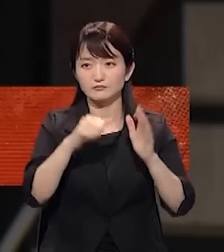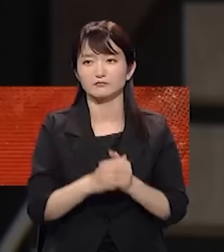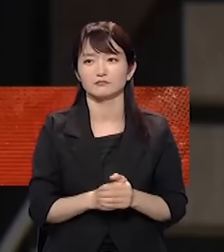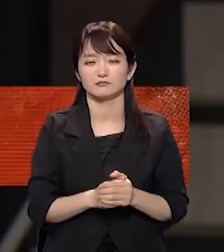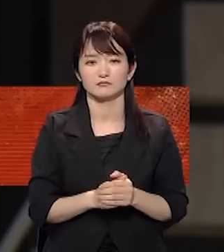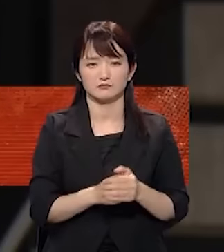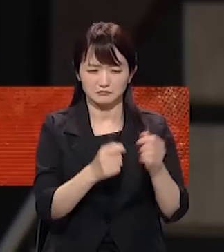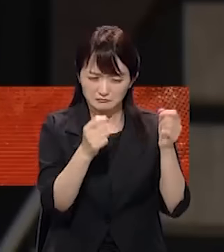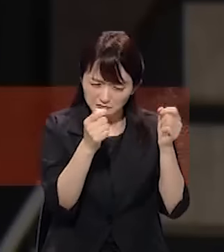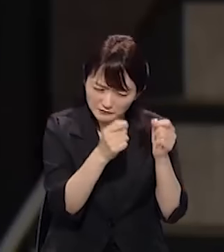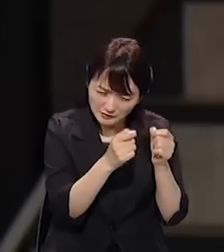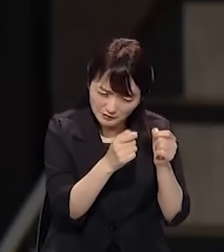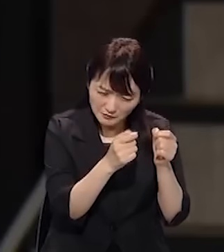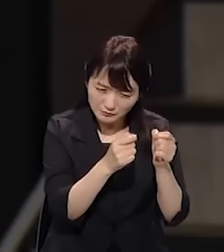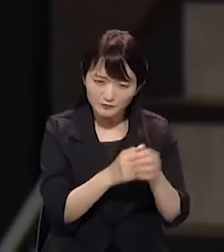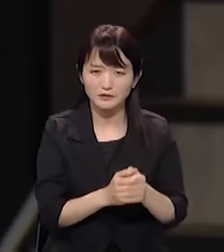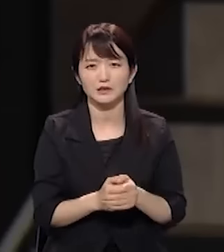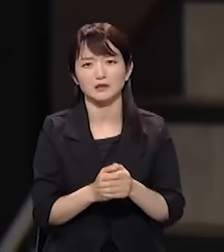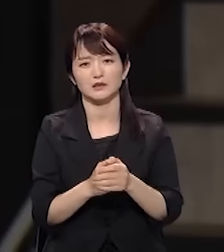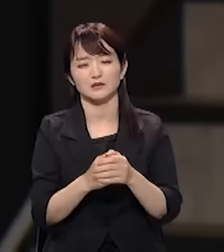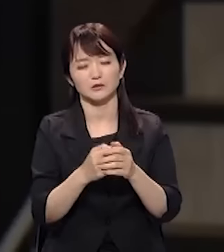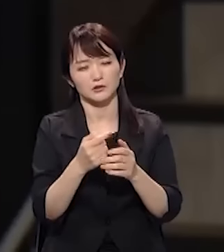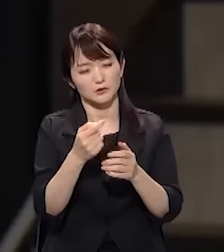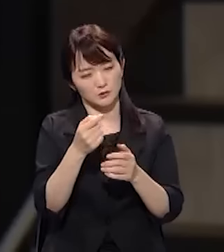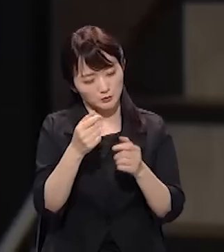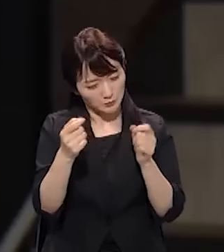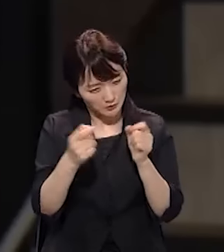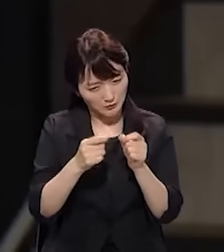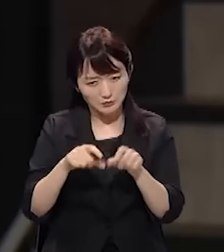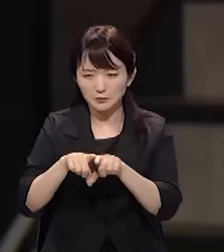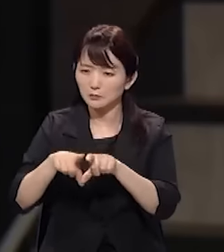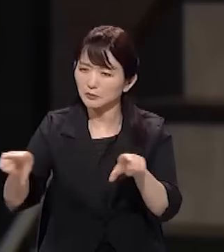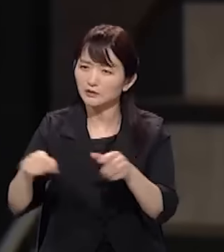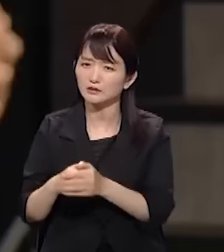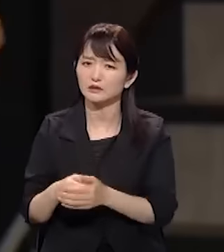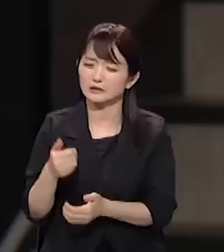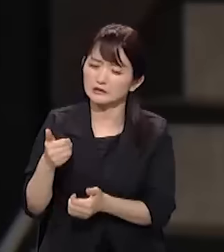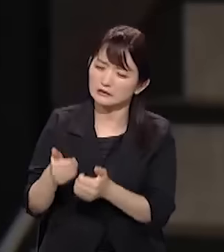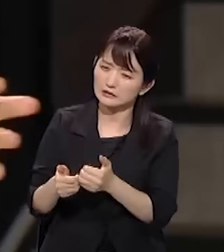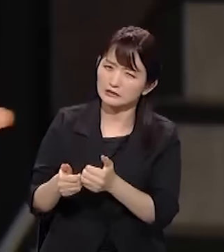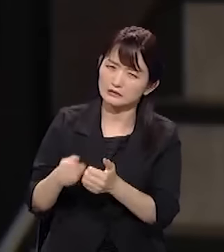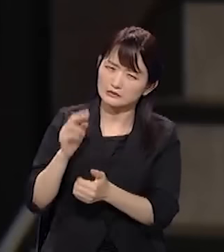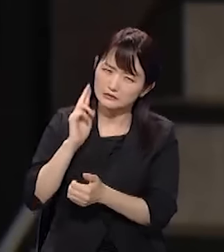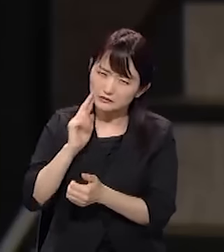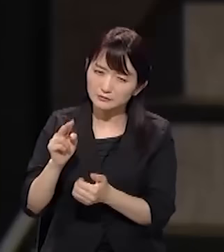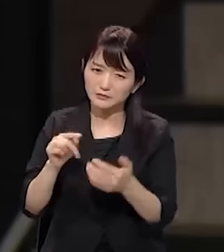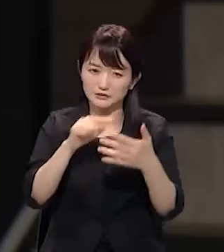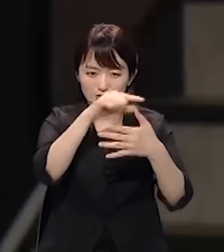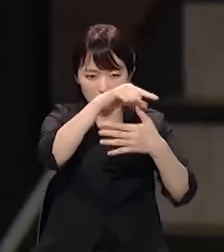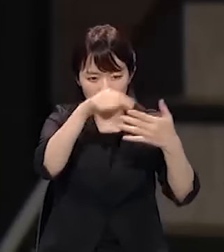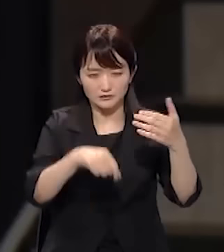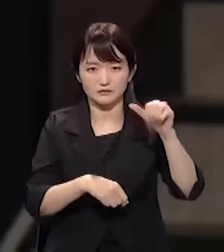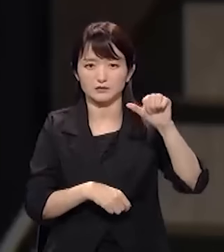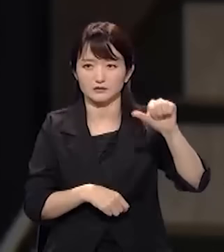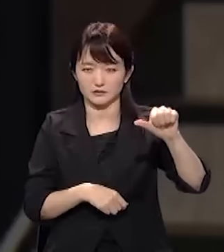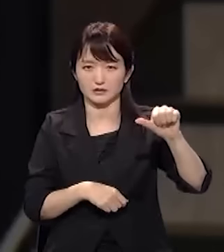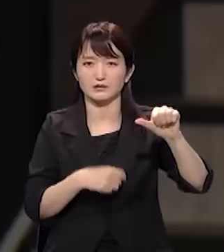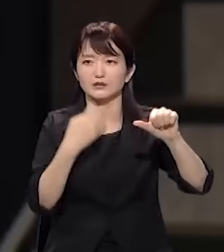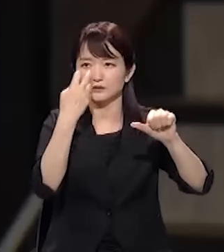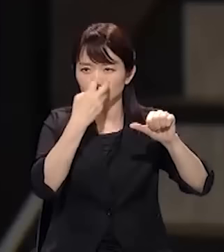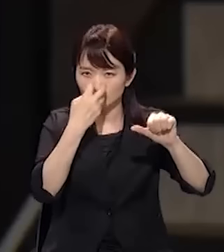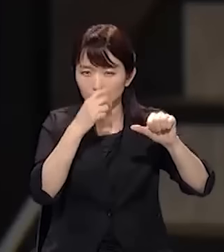가깝다 가깝다 보통이다 좀 사이가 안 좋다 매우 안 좋다라고 해서 줄을 갖다가 이렇게 쭉 해서 하게